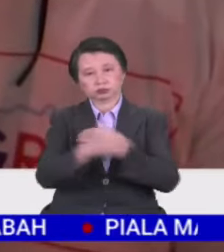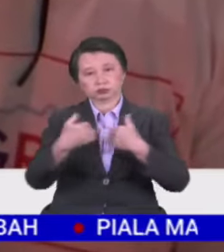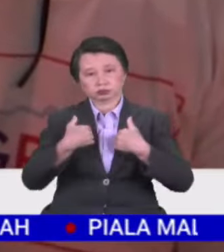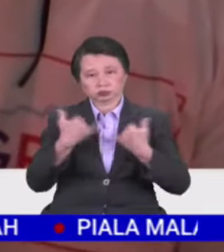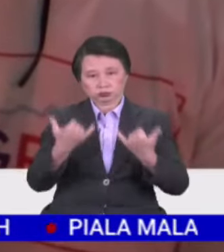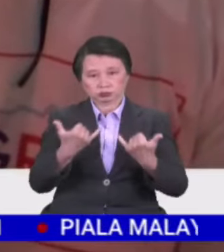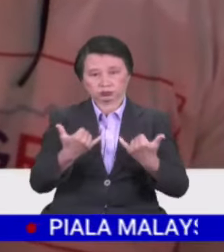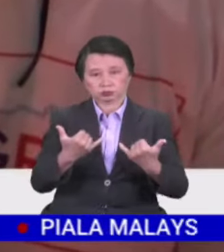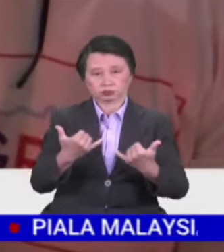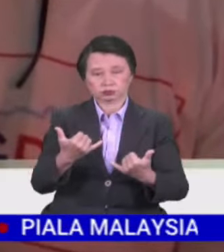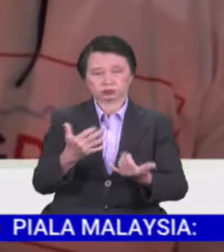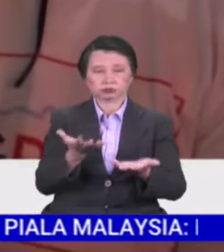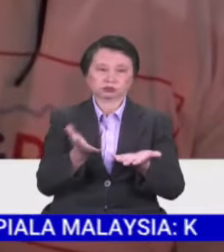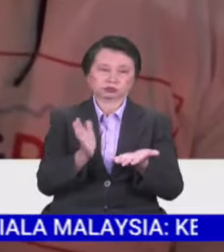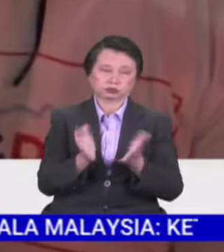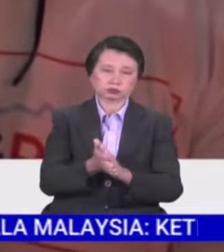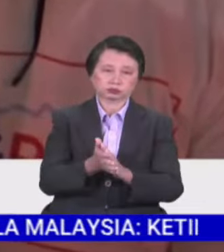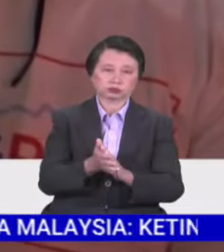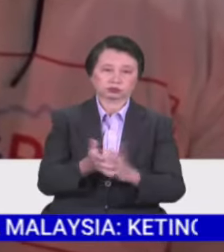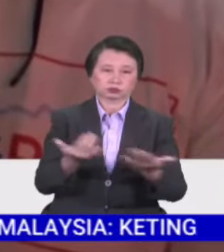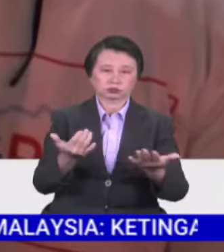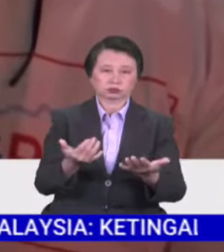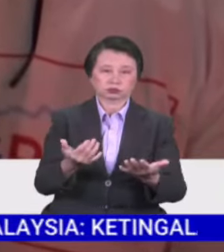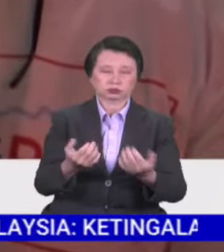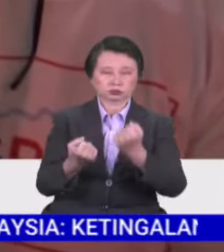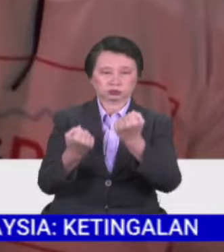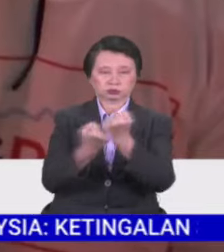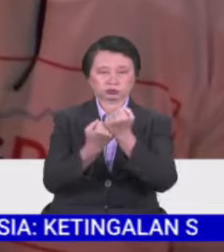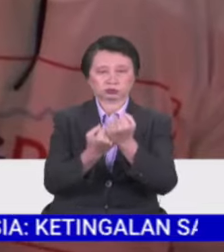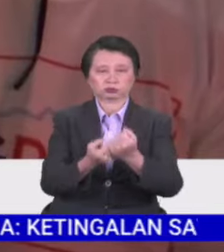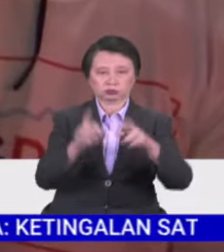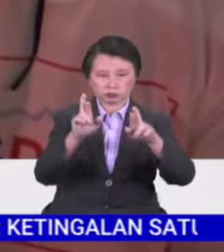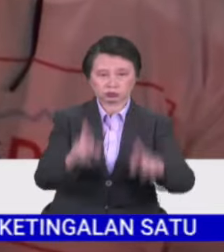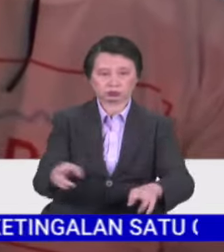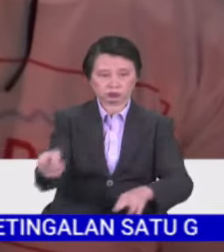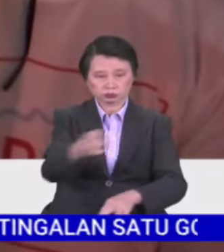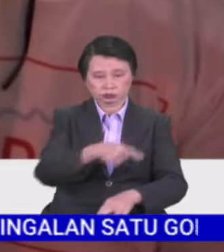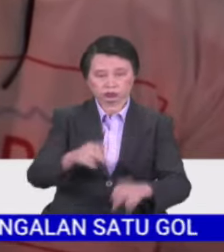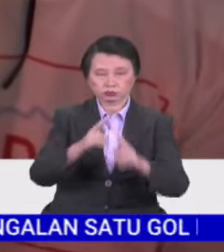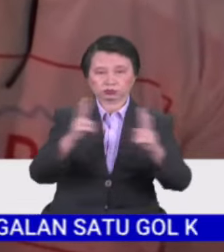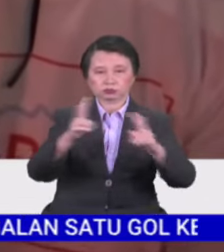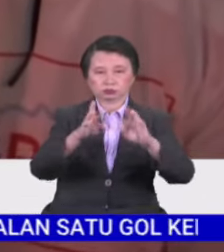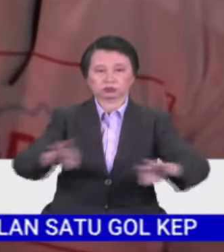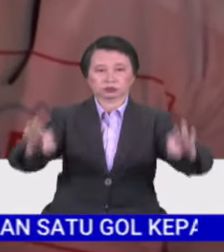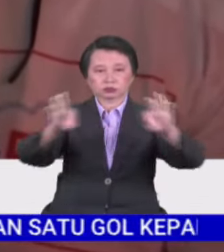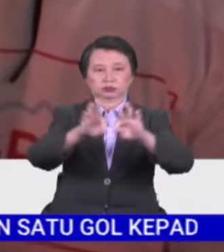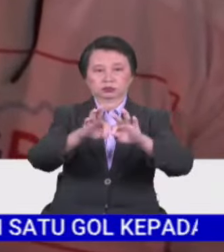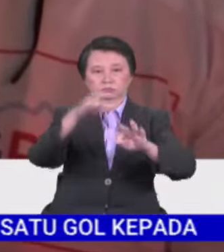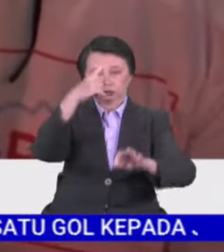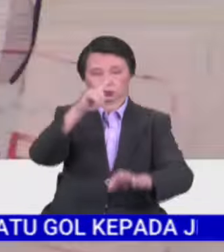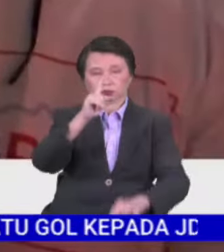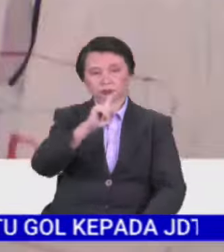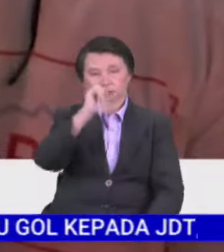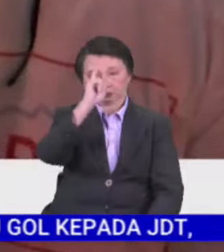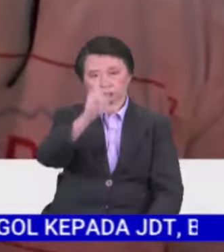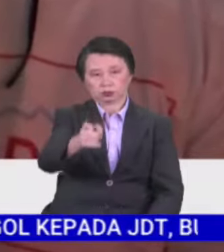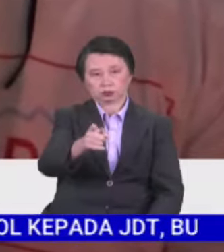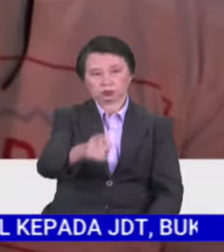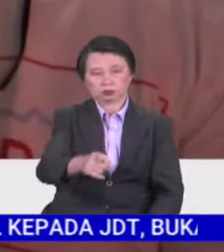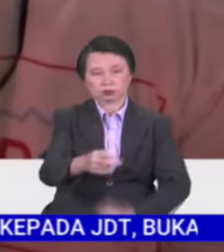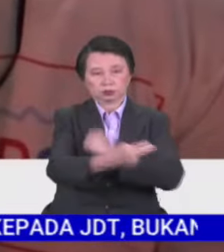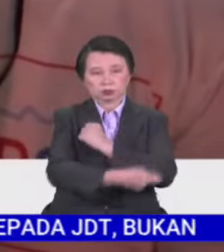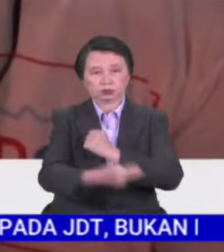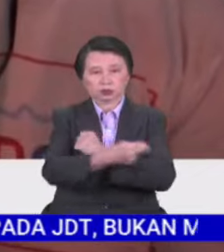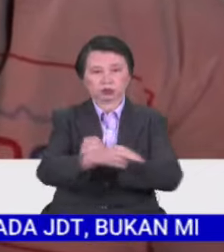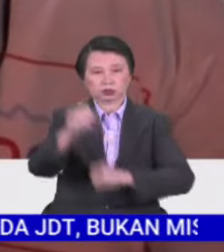ini supaya sokongan yang padu daripada rakyat itu adalah amat penting bagi memastikan